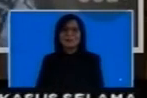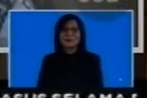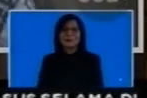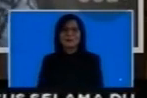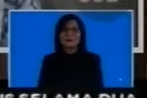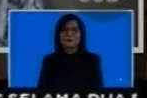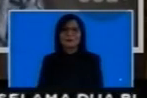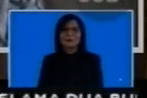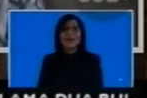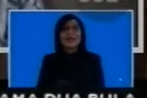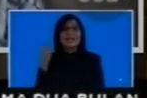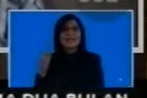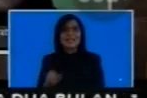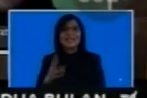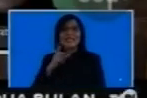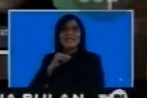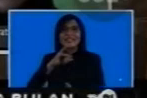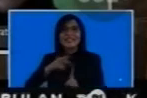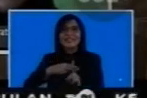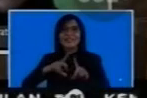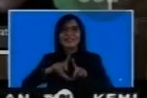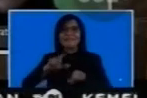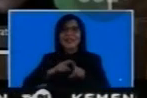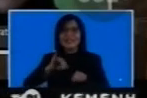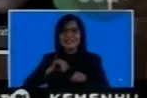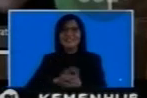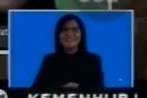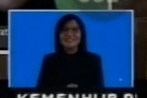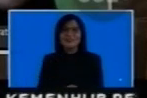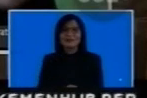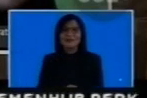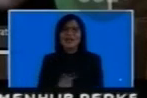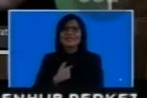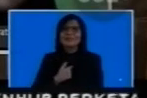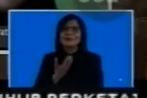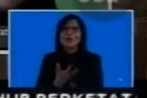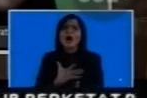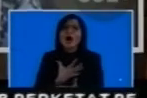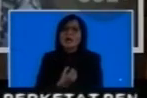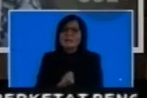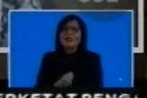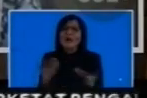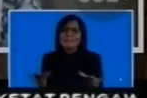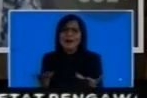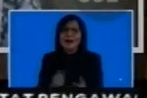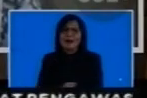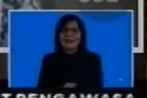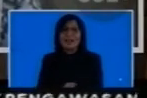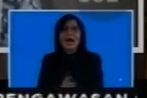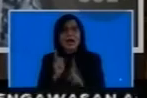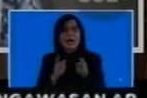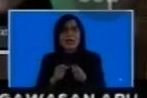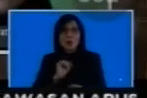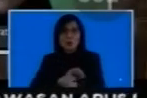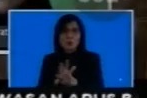Sama terakhir Rivaldi. Rivaldi, mau tahu harapannya apa pada saat sudah selesai